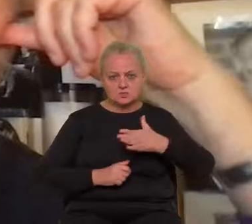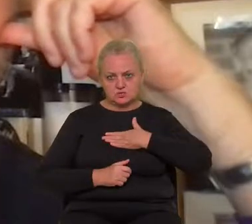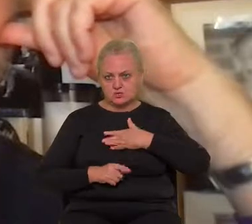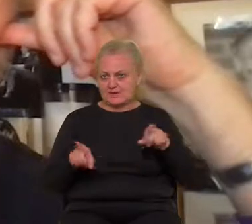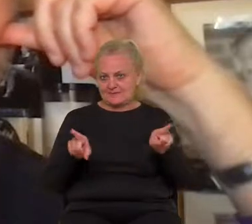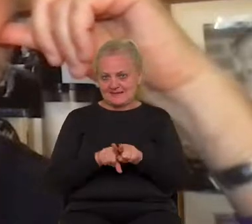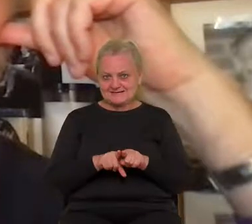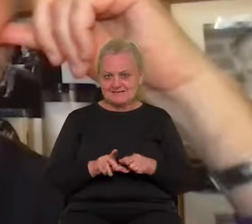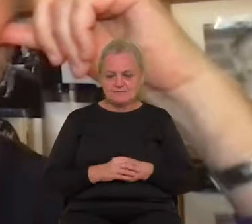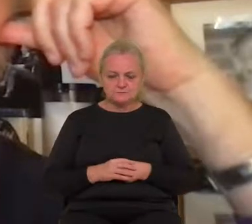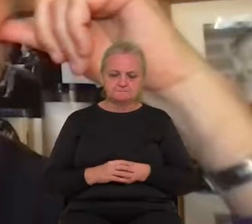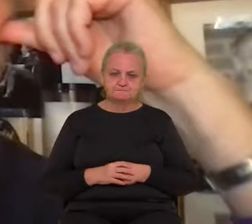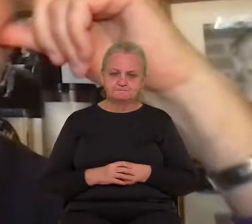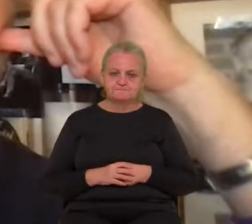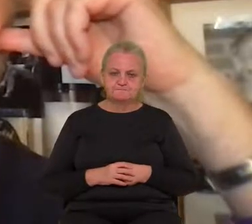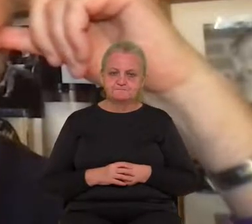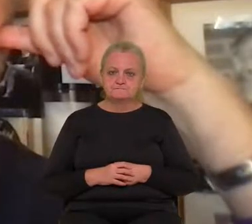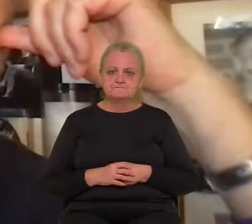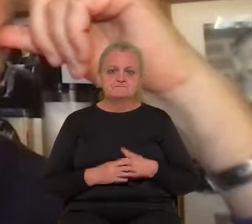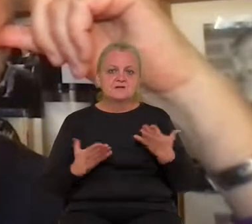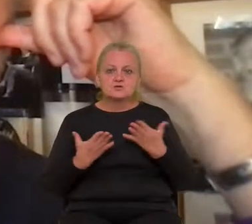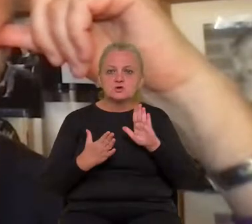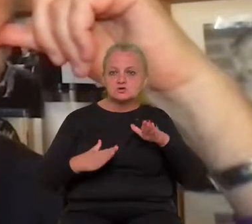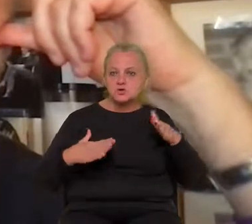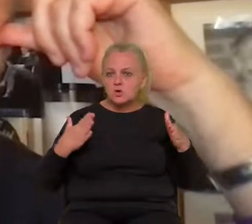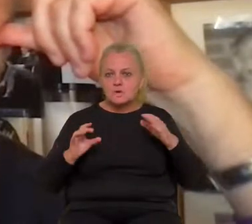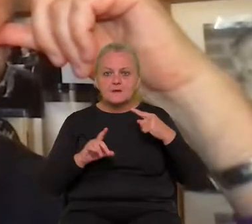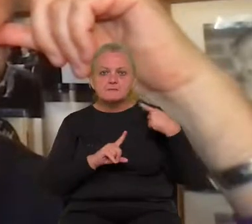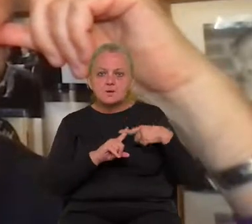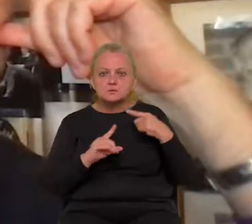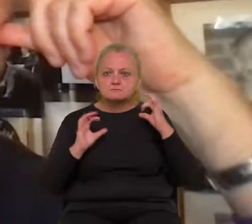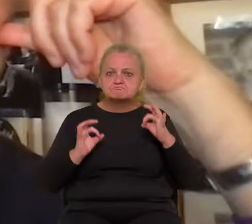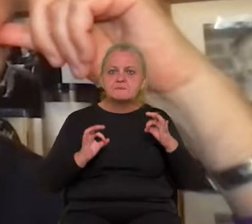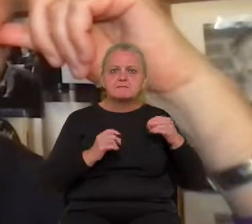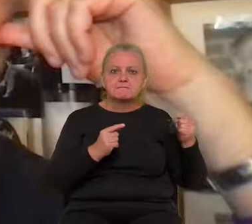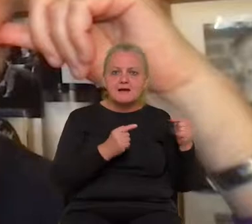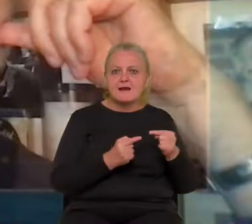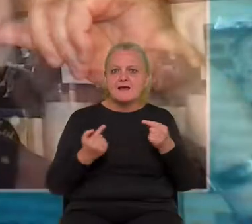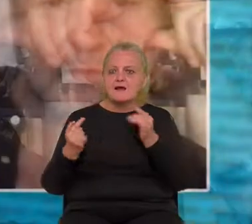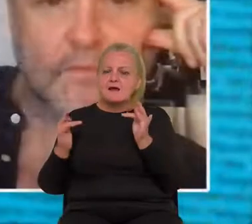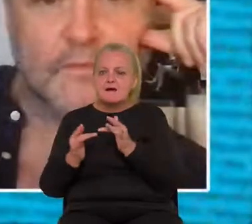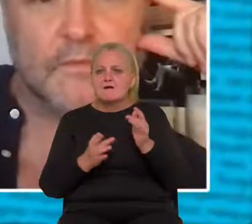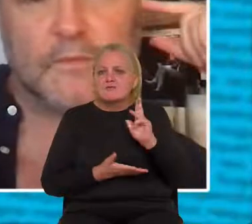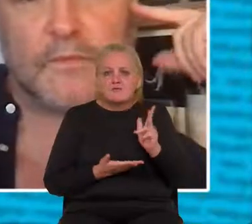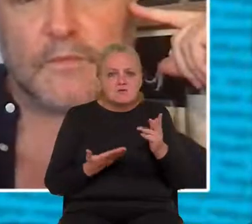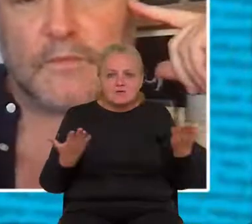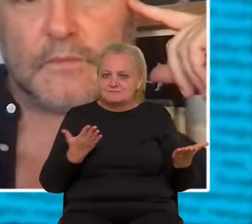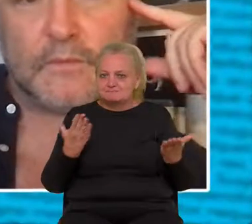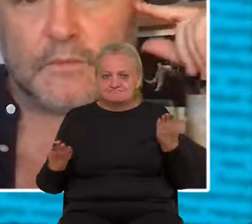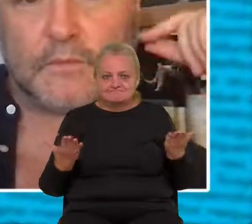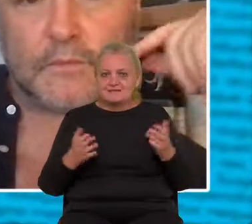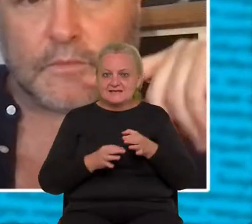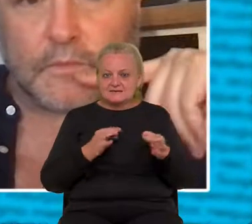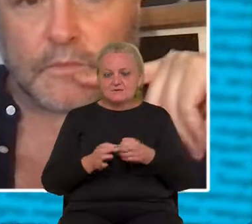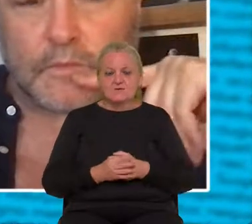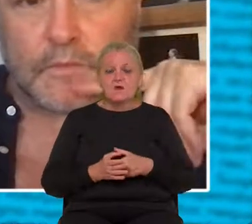poczucie. Która strona jest właściwą stroną historii? To bardzo